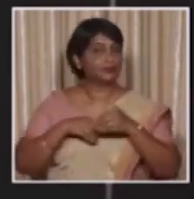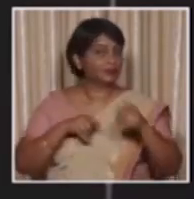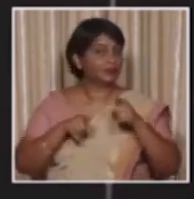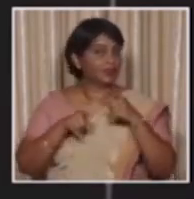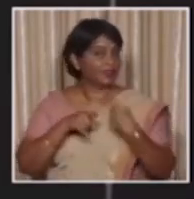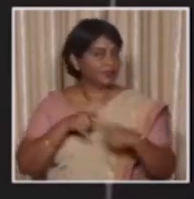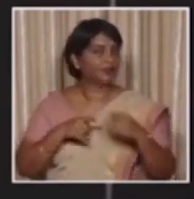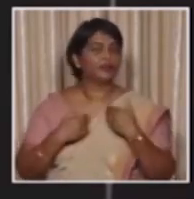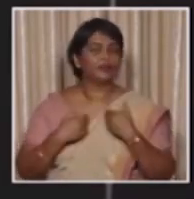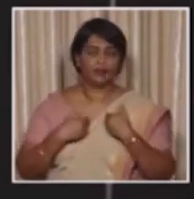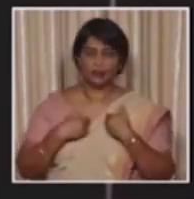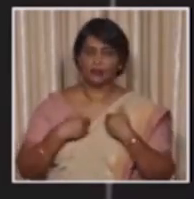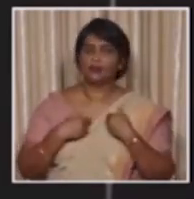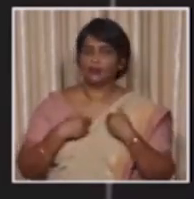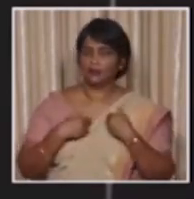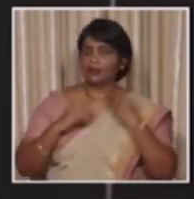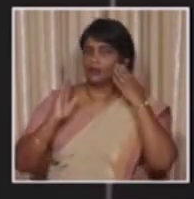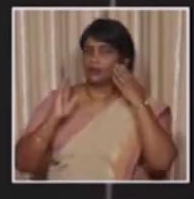வரப்பிரசாதத்தை பயன்படுத்திக் கொள்ளுகின்றோம்.